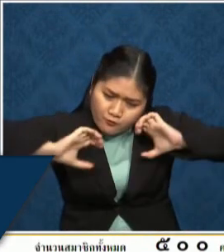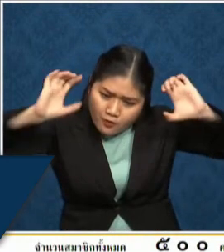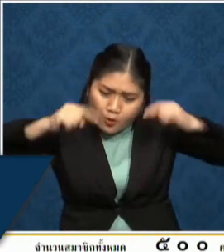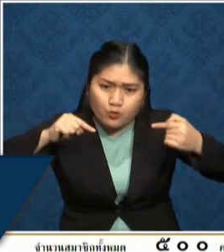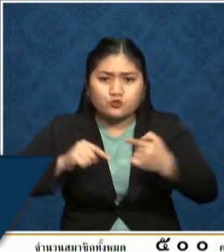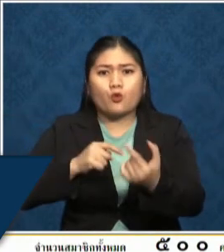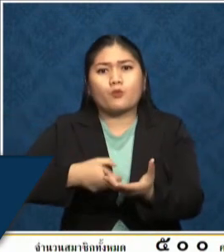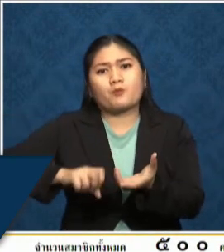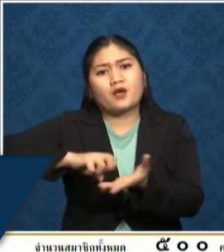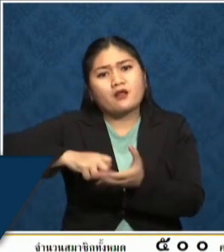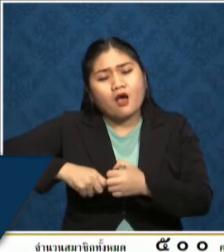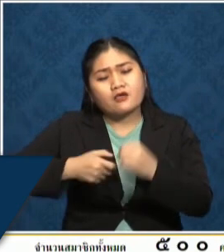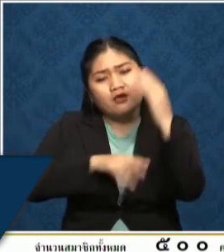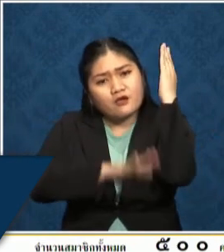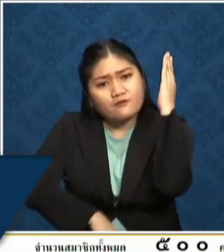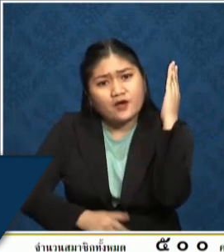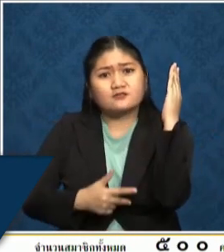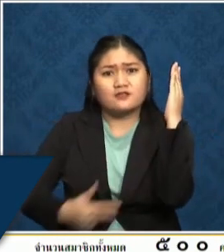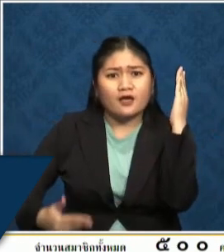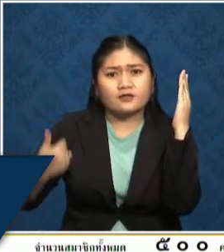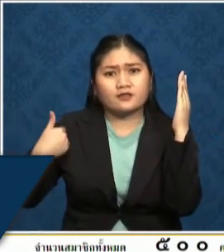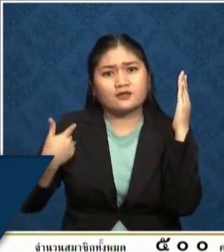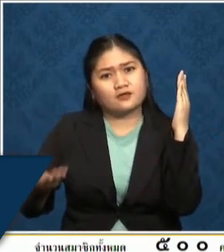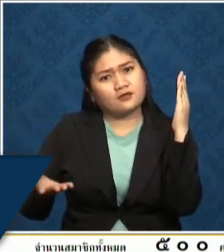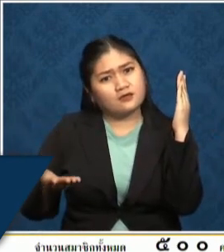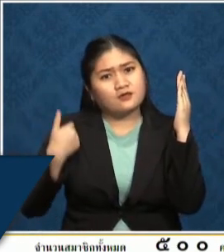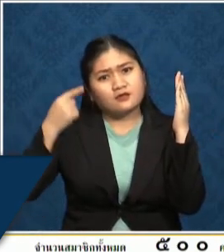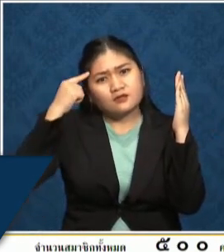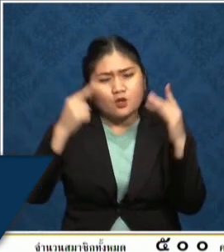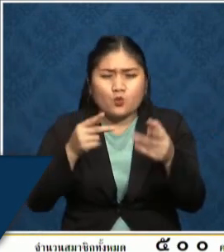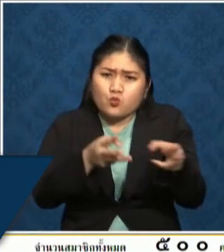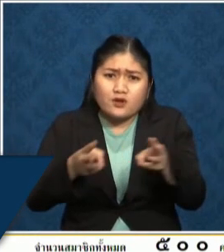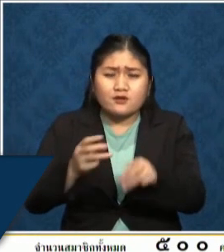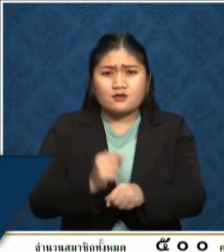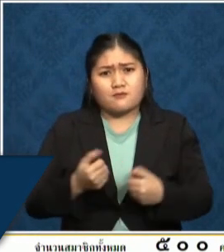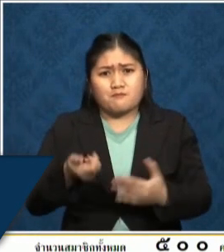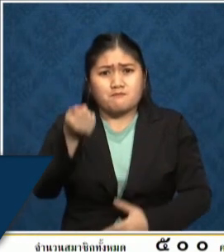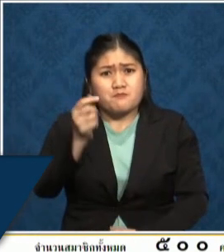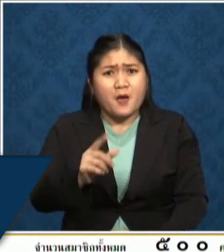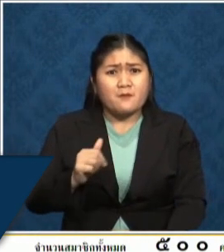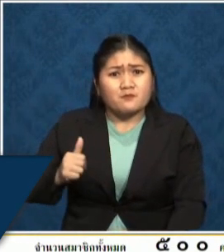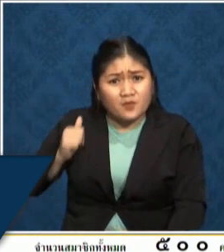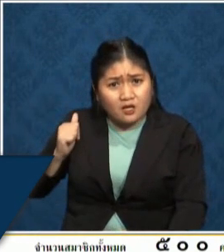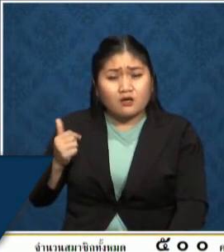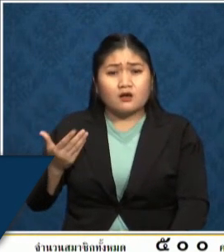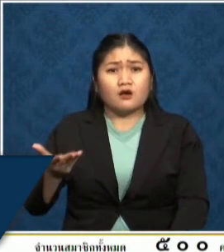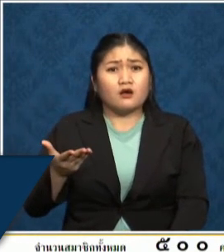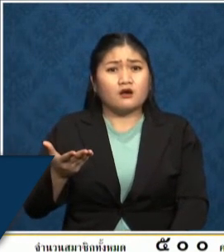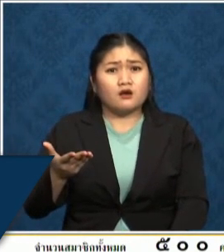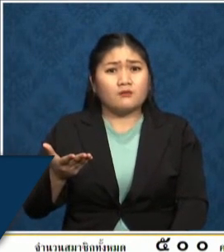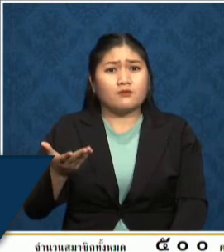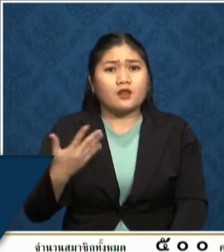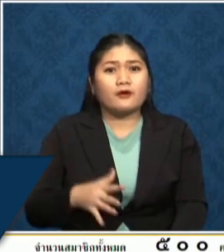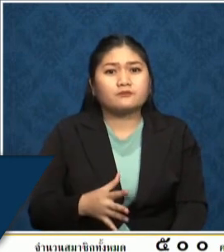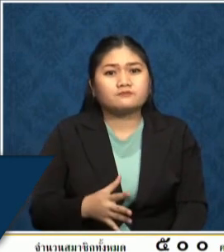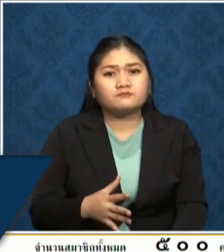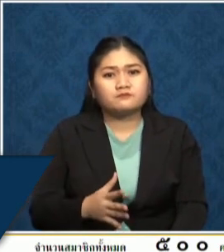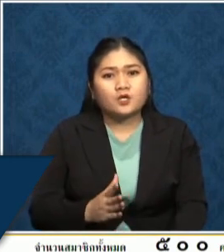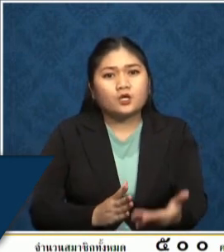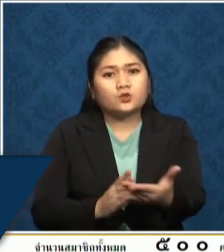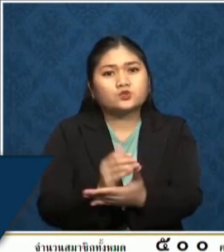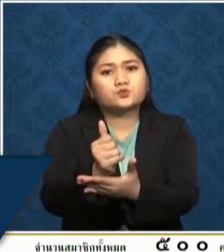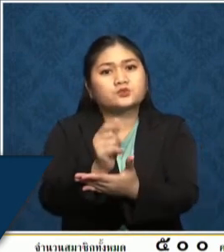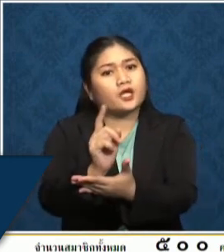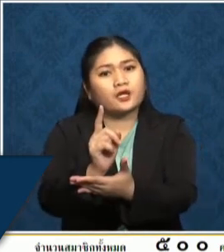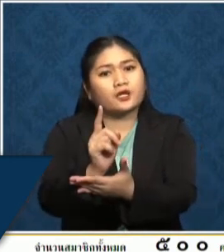แก้ไขปัญหาจัหวดชัแน ภาคใต้ท่านใช้วิธีแบบเดิม ผลก็เป็นแบ